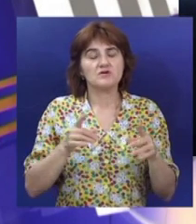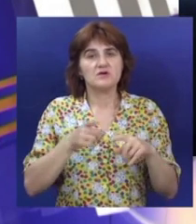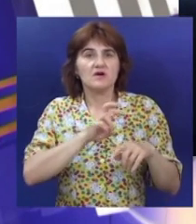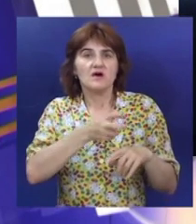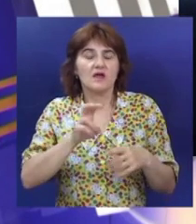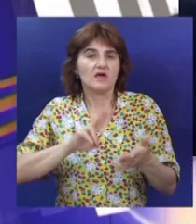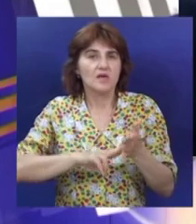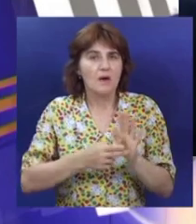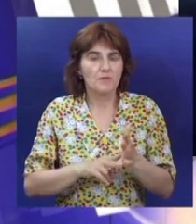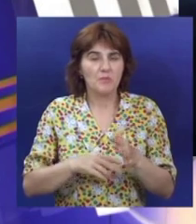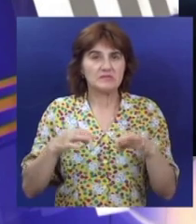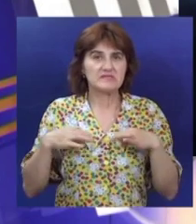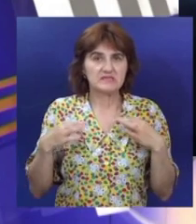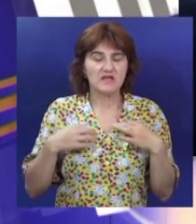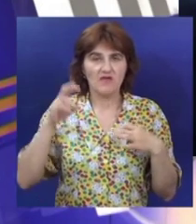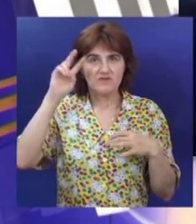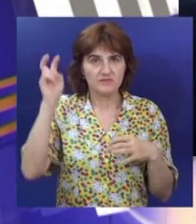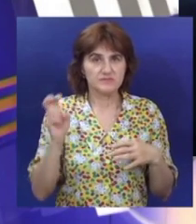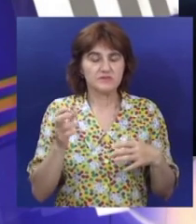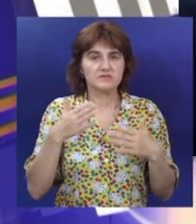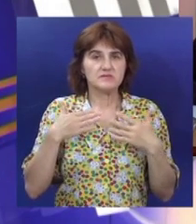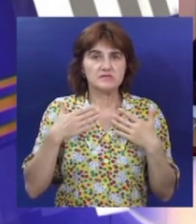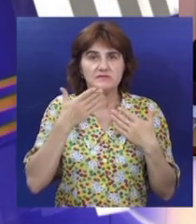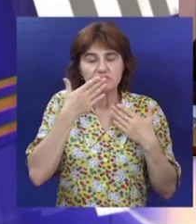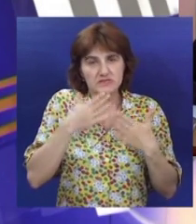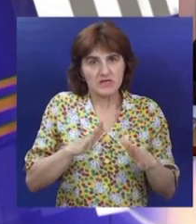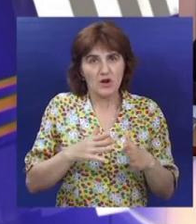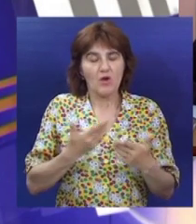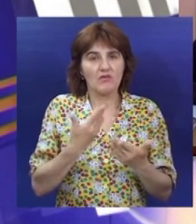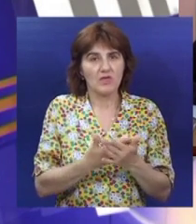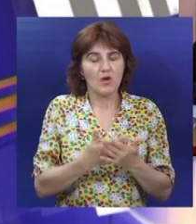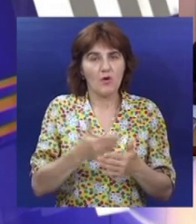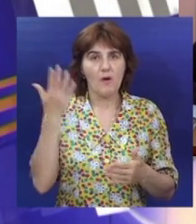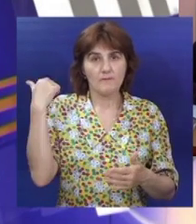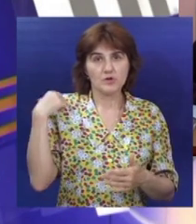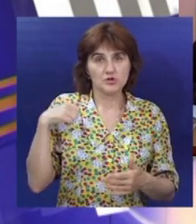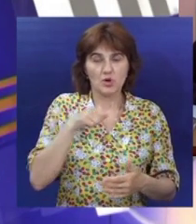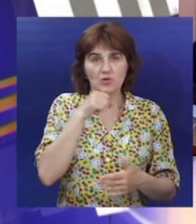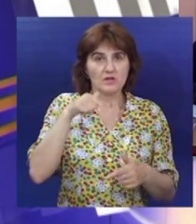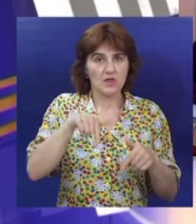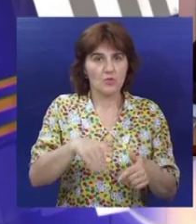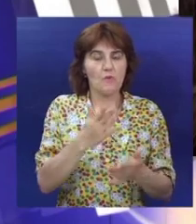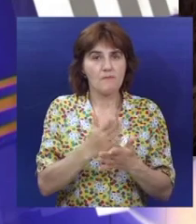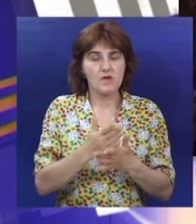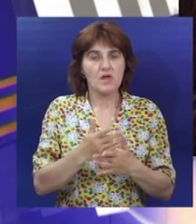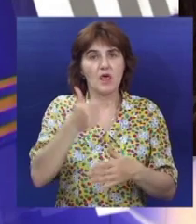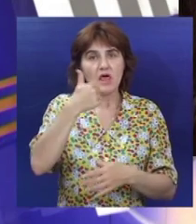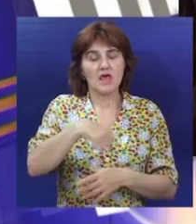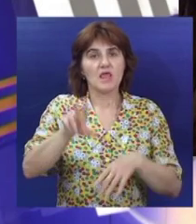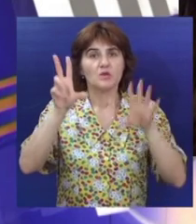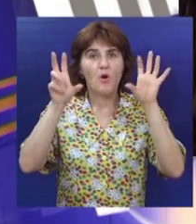svoje specifične zdravstvene, psihološke i socijalne potrebe. Tokom prošle godine 1836 dece je prošlo kroz